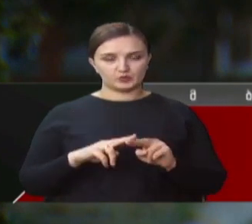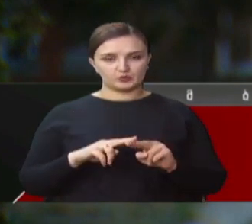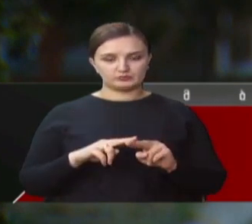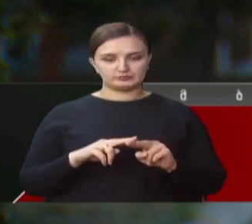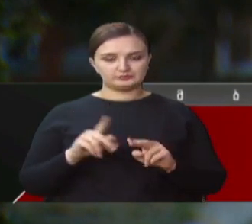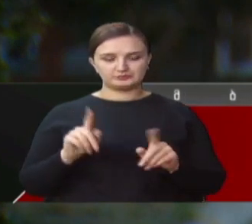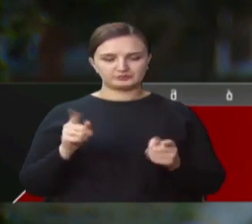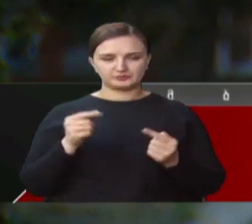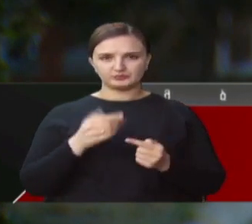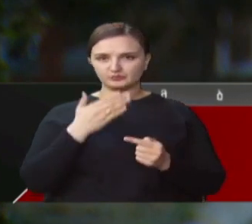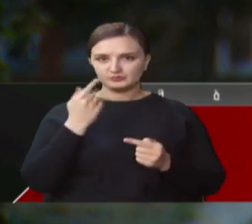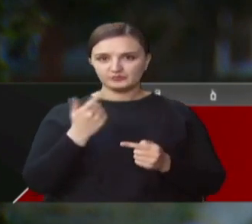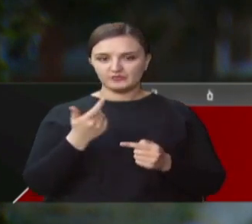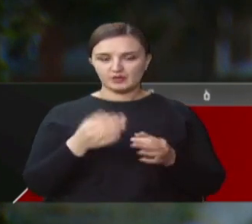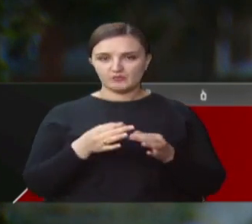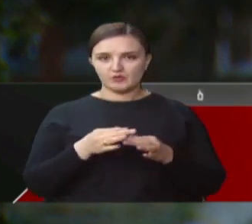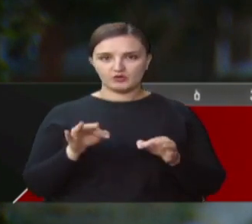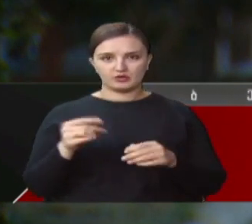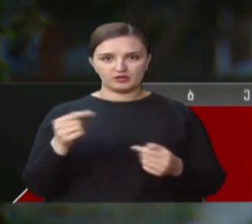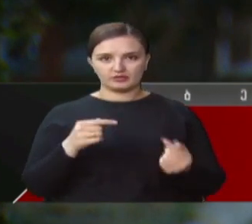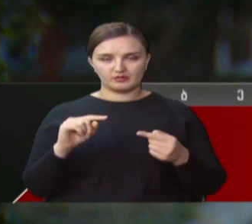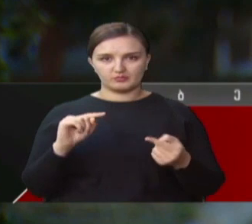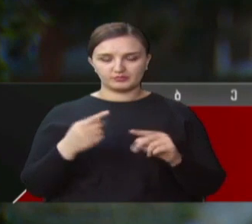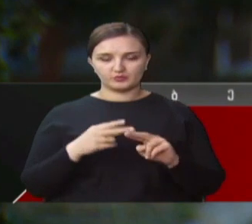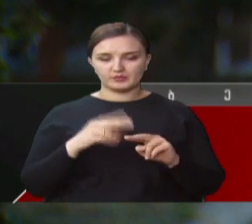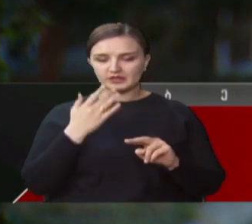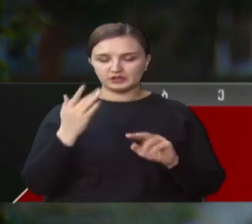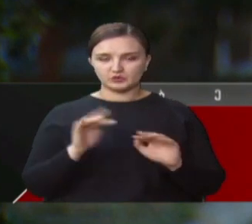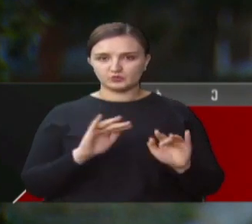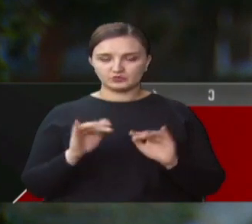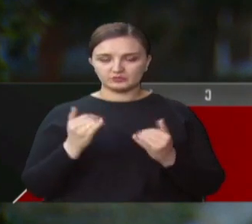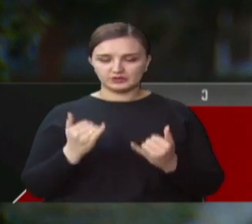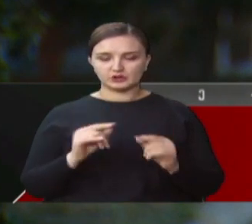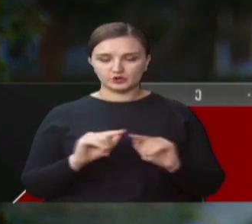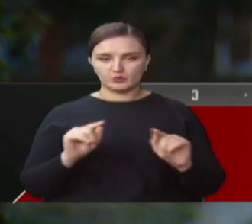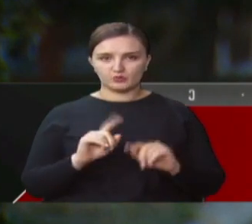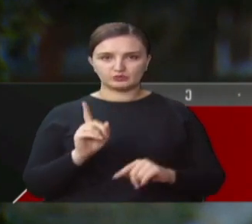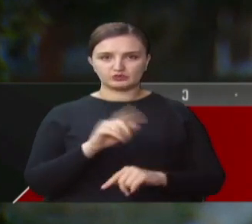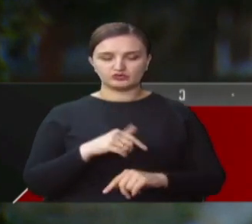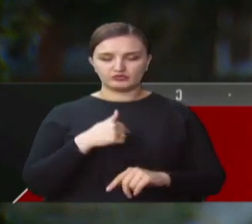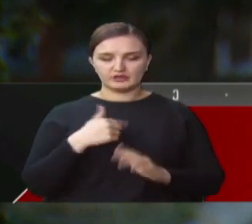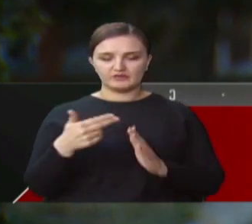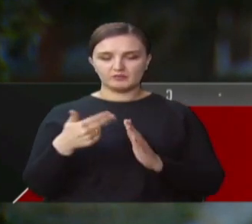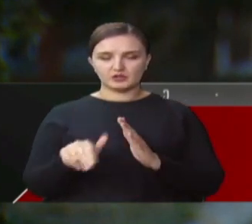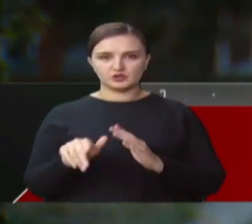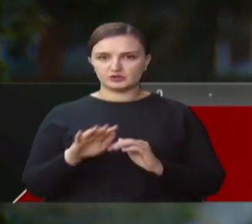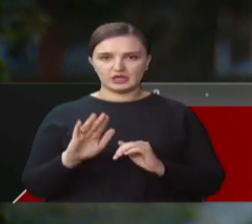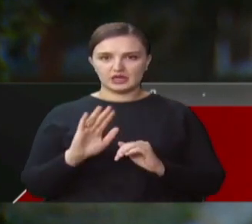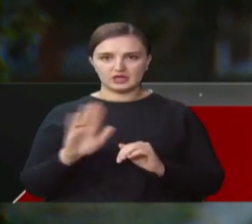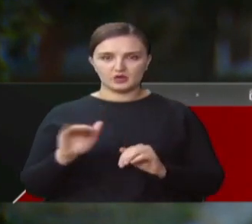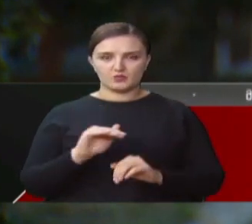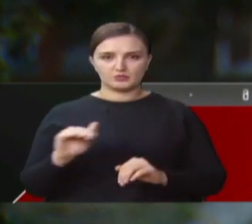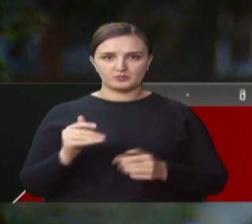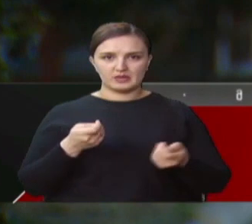romelitar, șeut, hausebeli, democratia standa, amit omat, aris, naționalul modroba, dres, opoziția șirom, cuen, da, va marți, ara formaluri, martveloba,